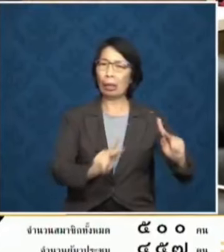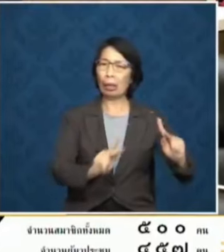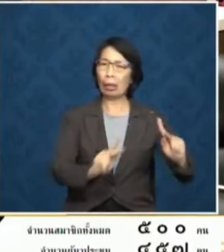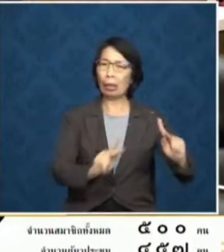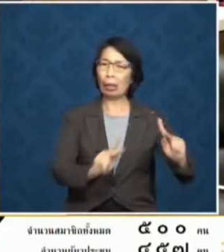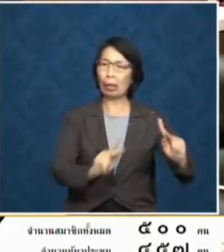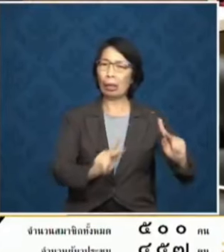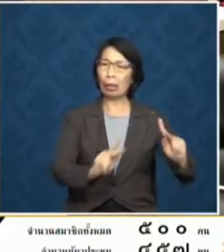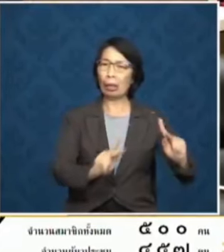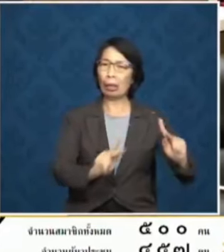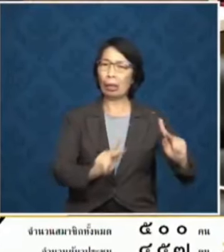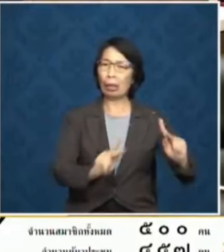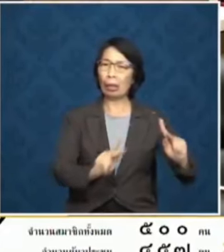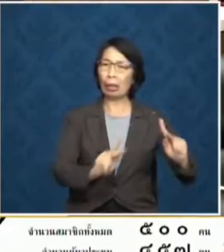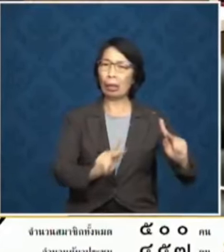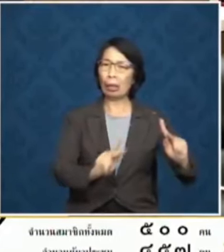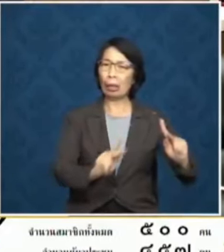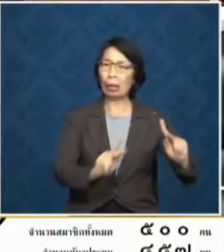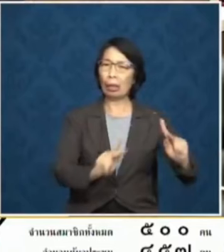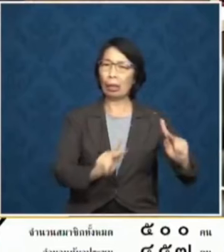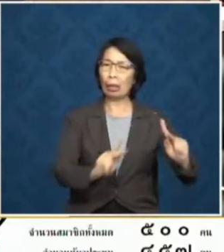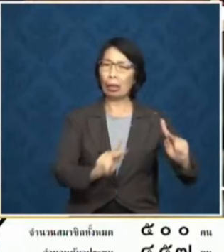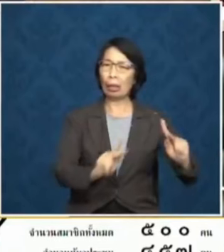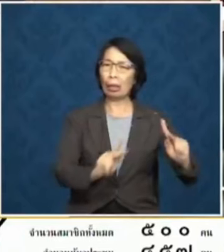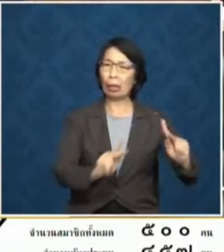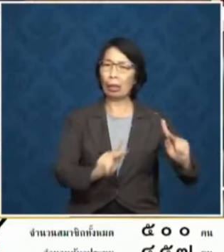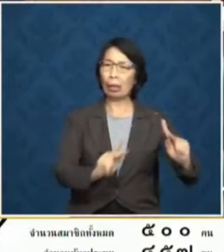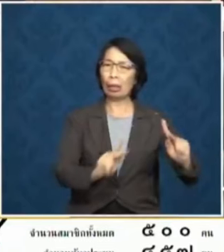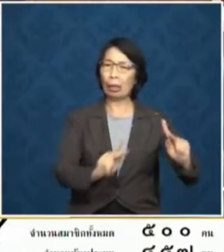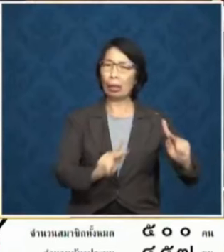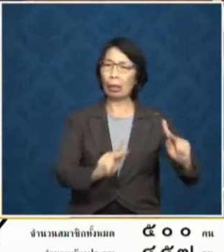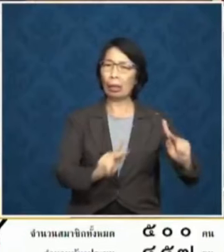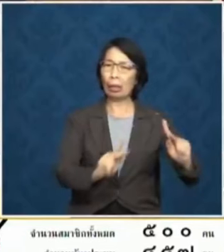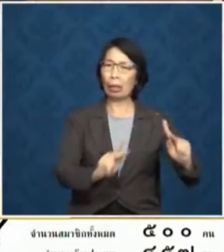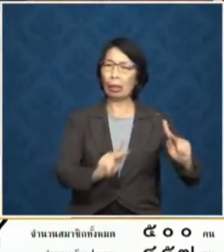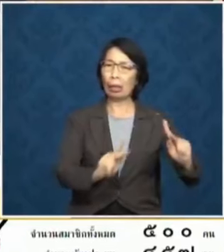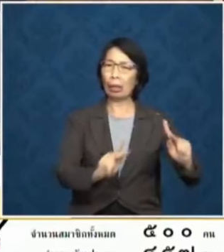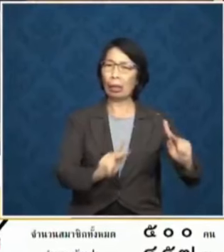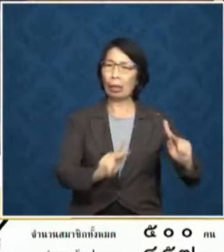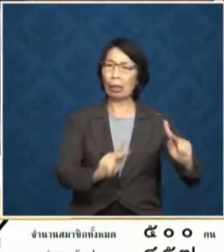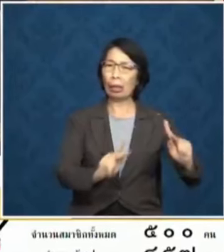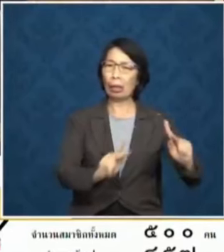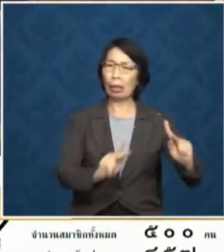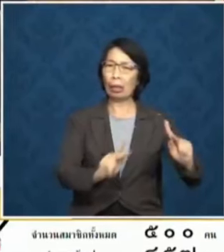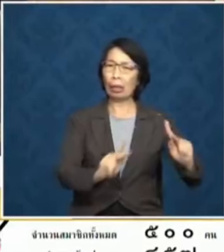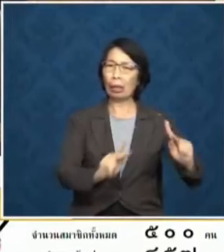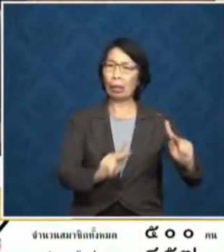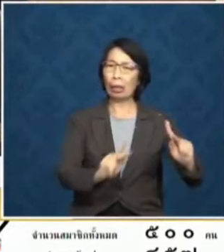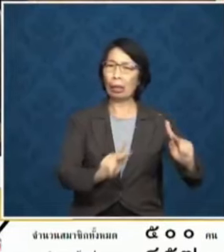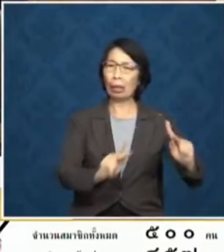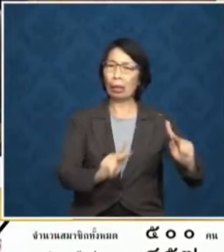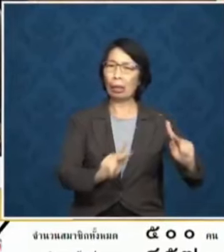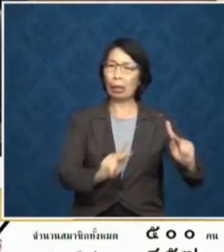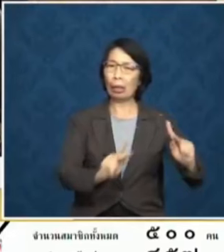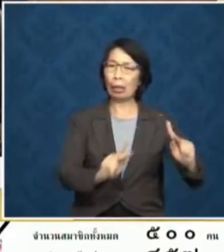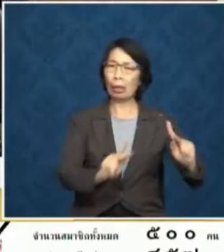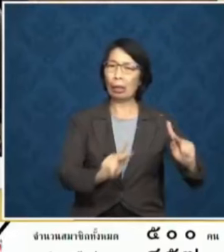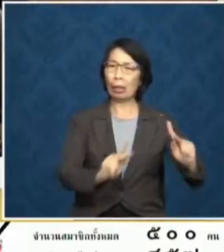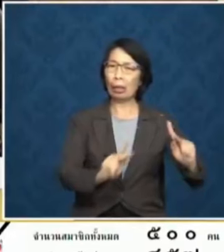2ที่แต่เดิมครับเขียนไว้อย่างไม่สมเหตุสมผลเลยเขียนเอาไว้ว่าเงินนอกงบประมาณของหน่วยงาน